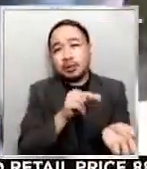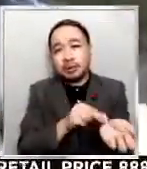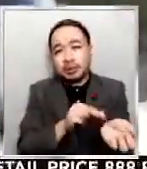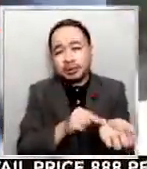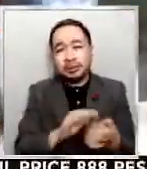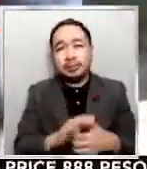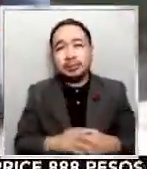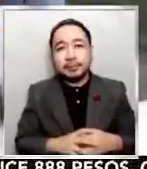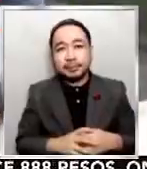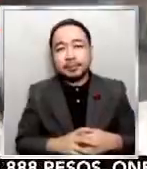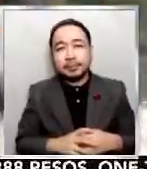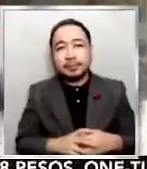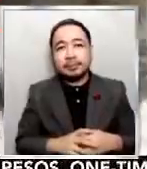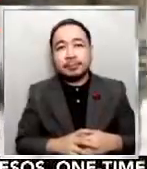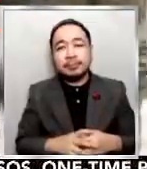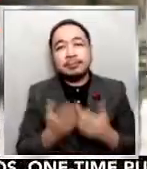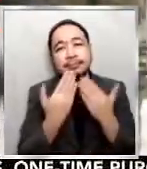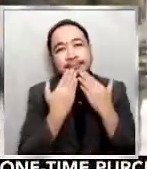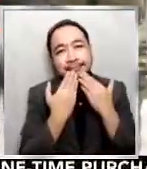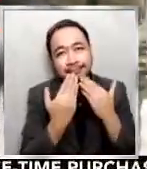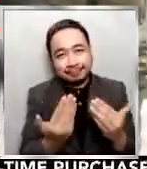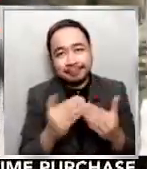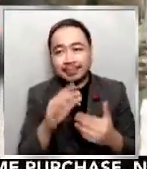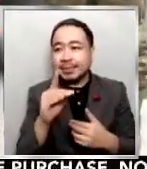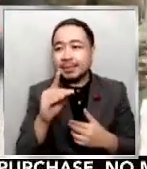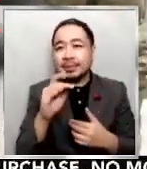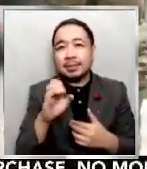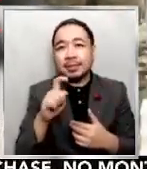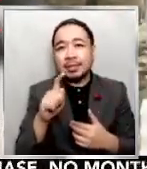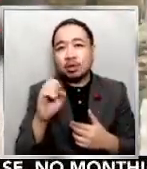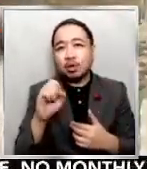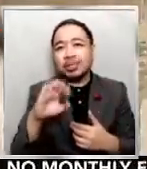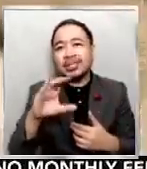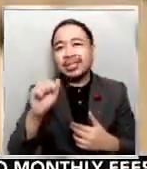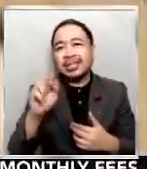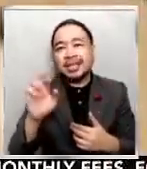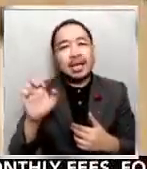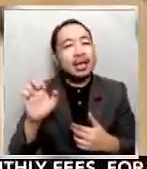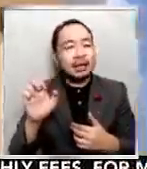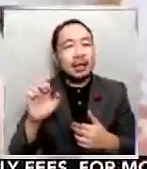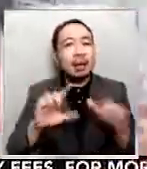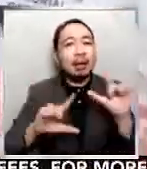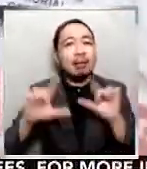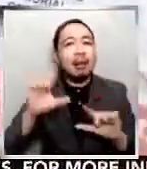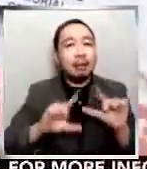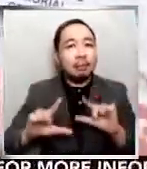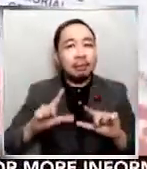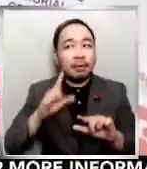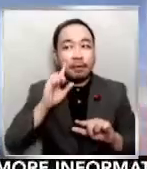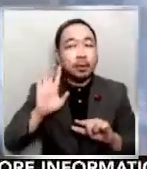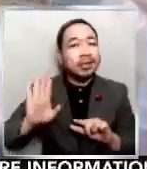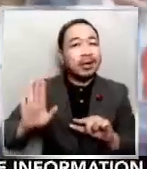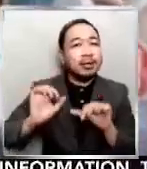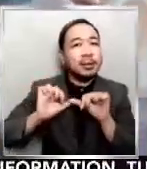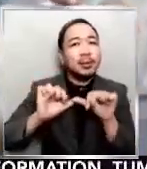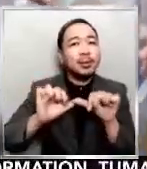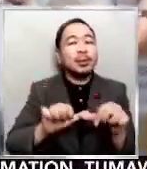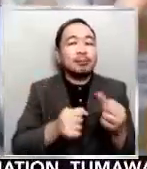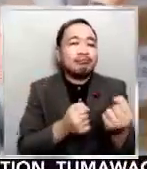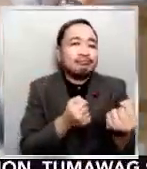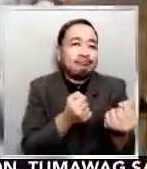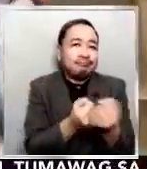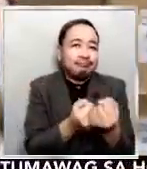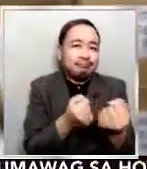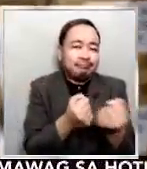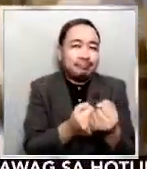Nagpapasalamat po kami sa Detoxicare Molecular Diagnostics Laboratory para sa kanilang patuloy na pagsuporta sa ating